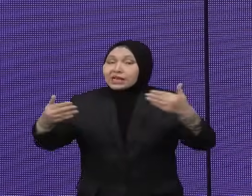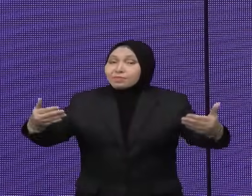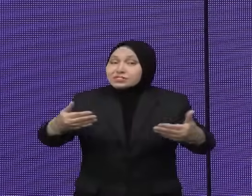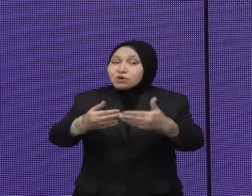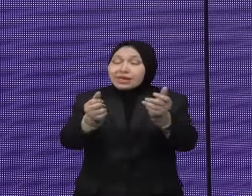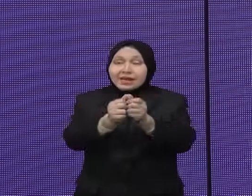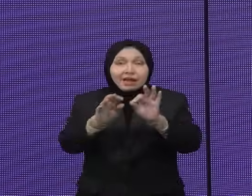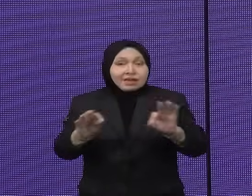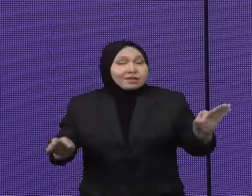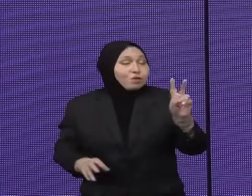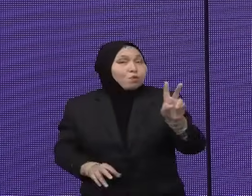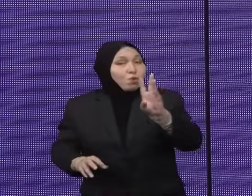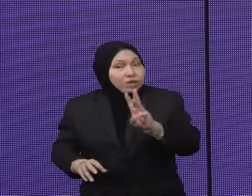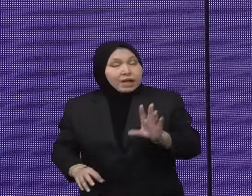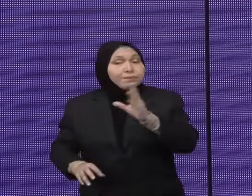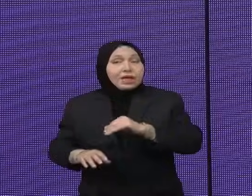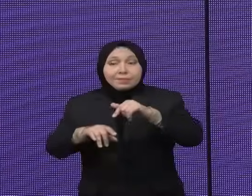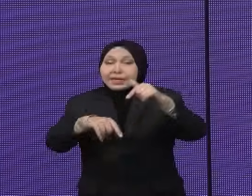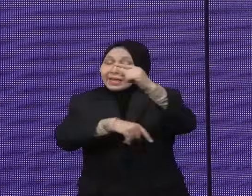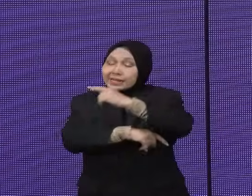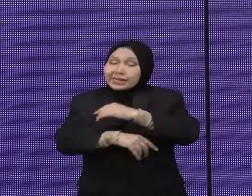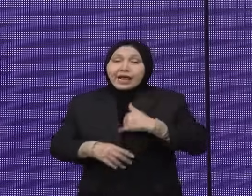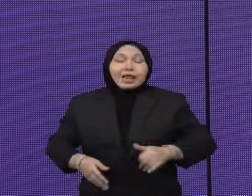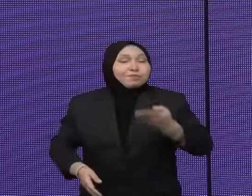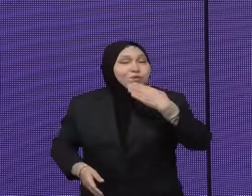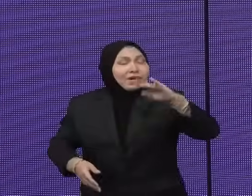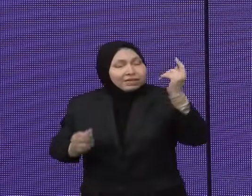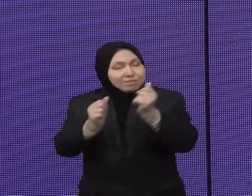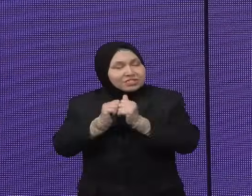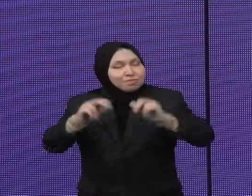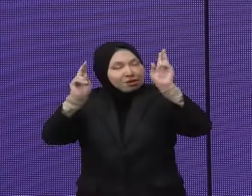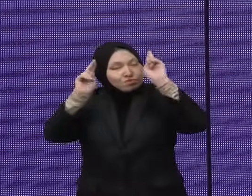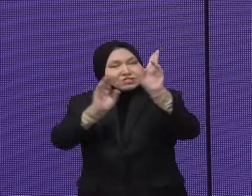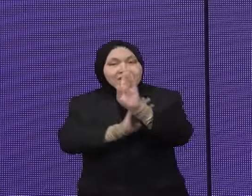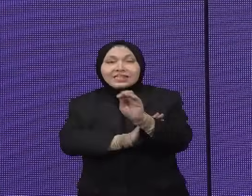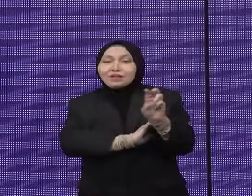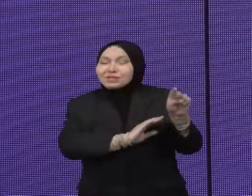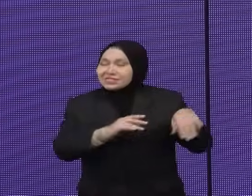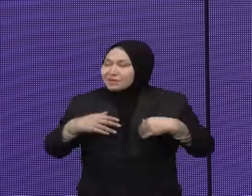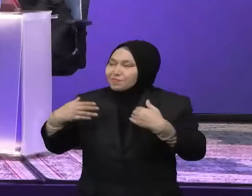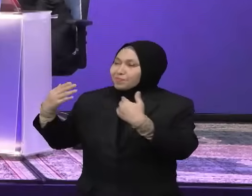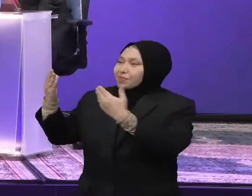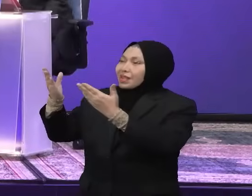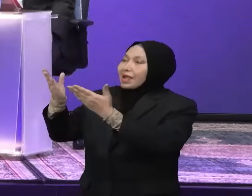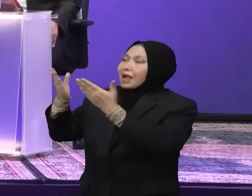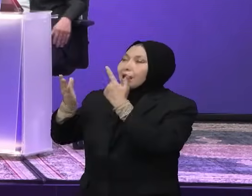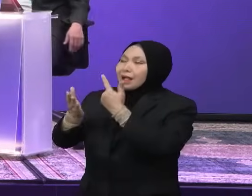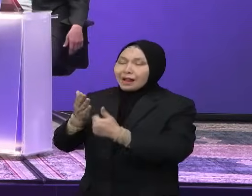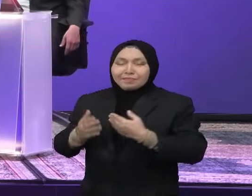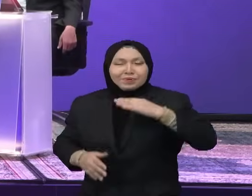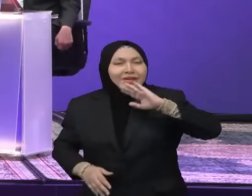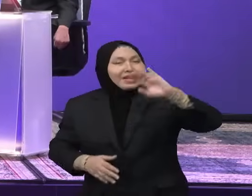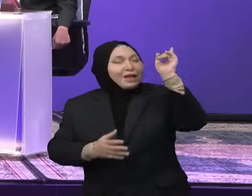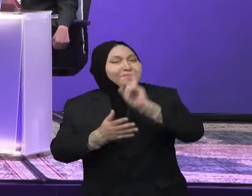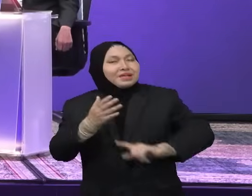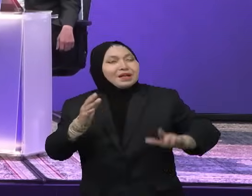dengan ayat yang ke-26. Dan pada hari ini alhamdulillah kita bersama Al-Fadil Ustaz Tirmizi Ali. Apa khabar Ustaz? Baik, alhamdulillah. Safa, apa khabar kita